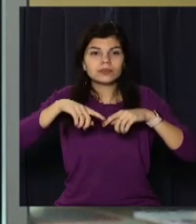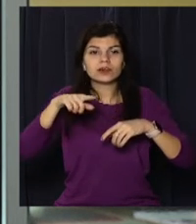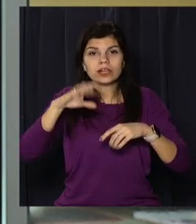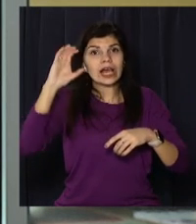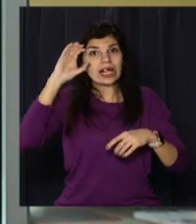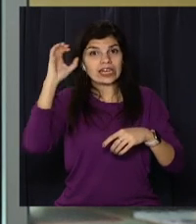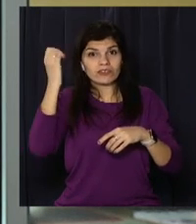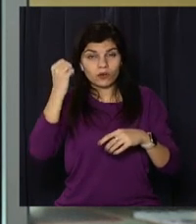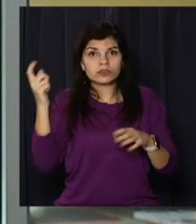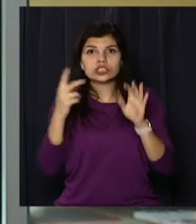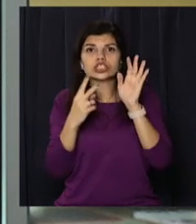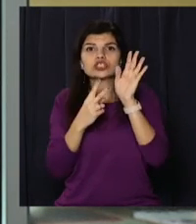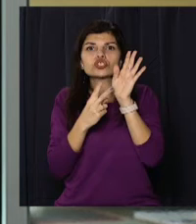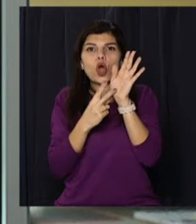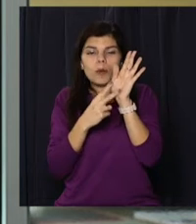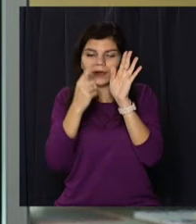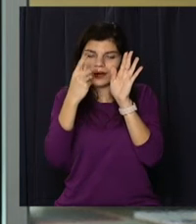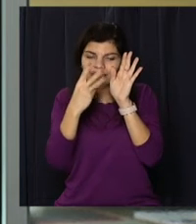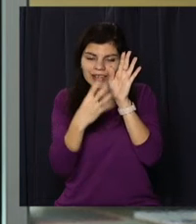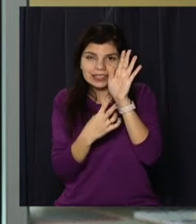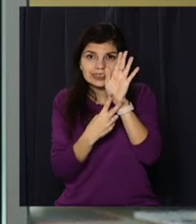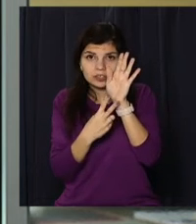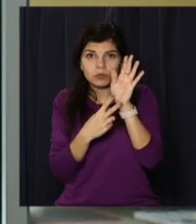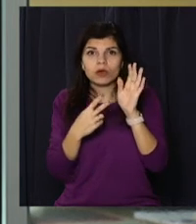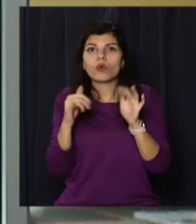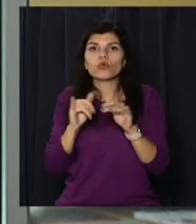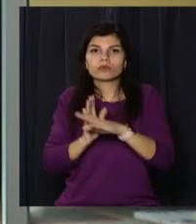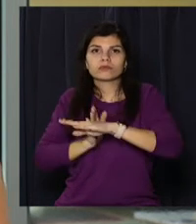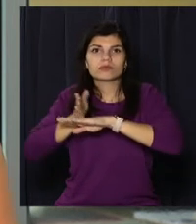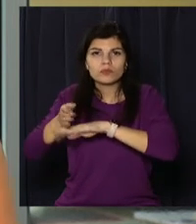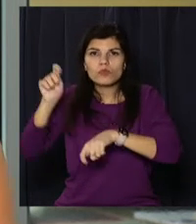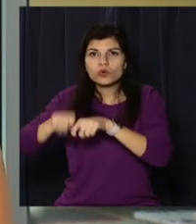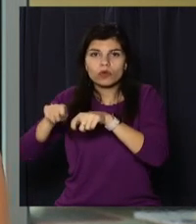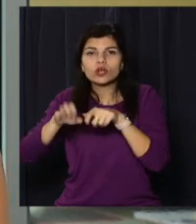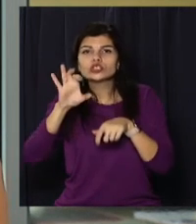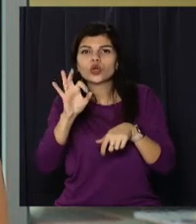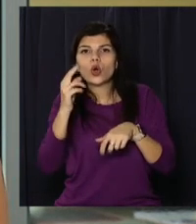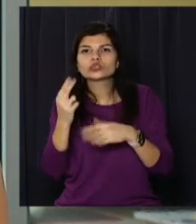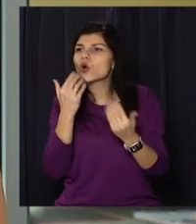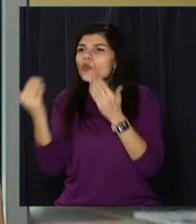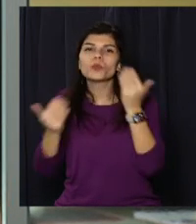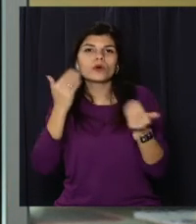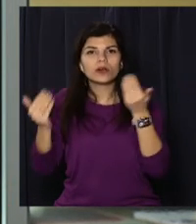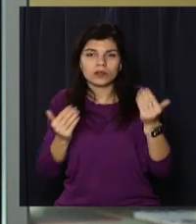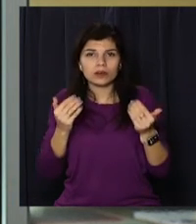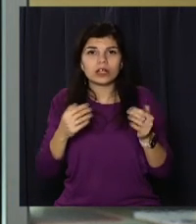стала 7-м і фінальним у цьому році регіоном, куди вона завітала. За даними соцопитування координаційної